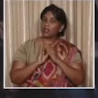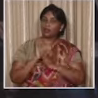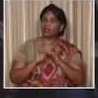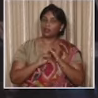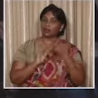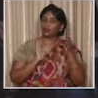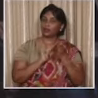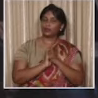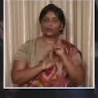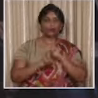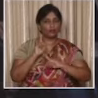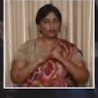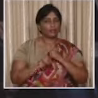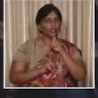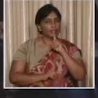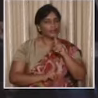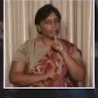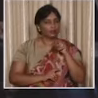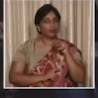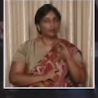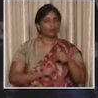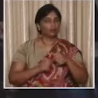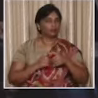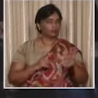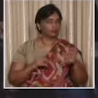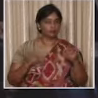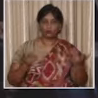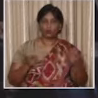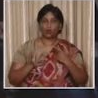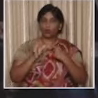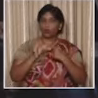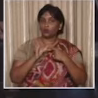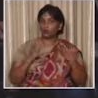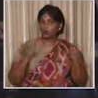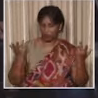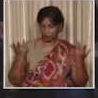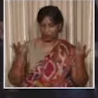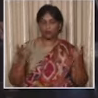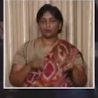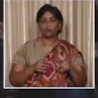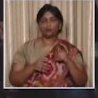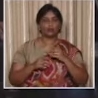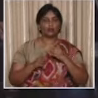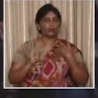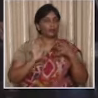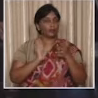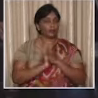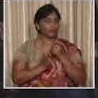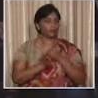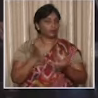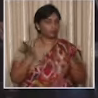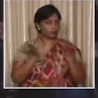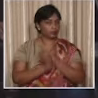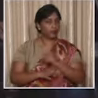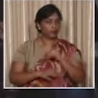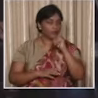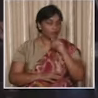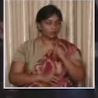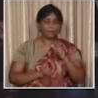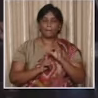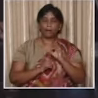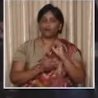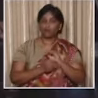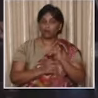එක්ක සාකච්ඡා කරනවා, ඉල්ලීම් ඉදිරිපත් කරනවා. නමුත් අද වෙනකන් ඒවට උත්තරයක් ලැබිලා නැහැ. සාමූහික ගිවිසුම් මගින් ඇත්තටම